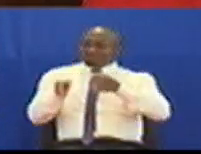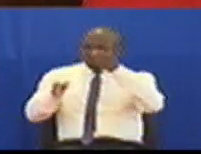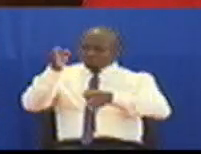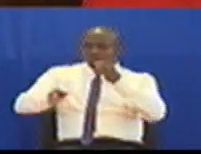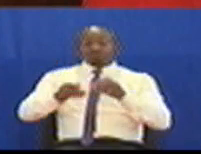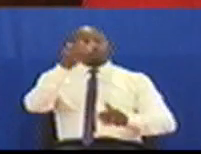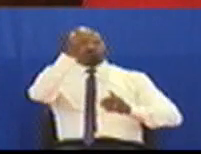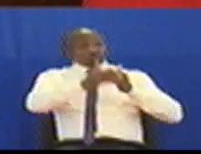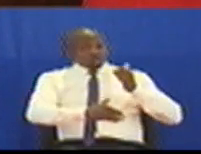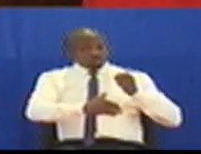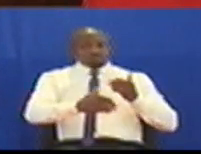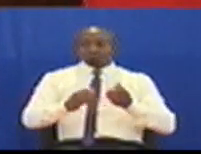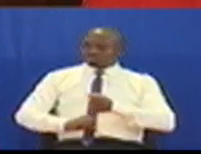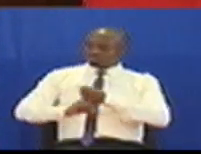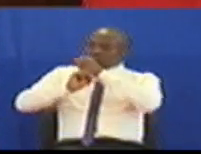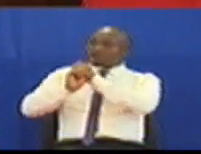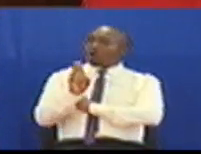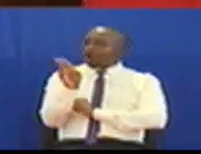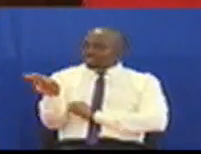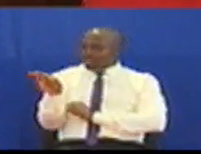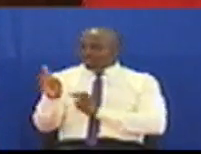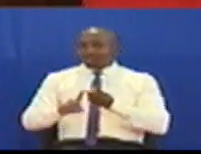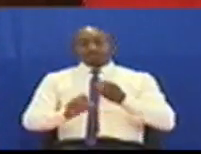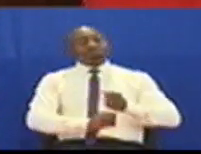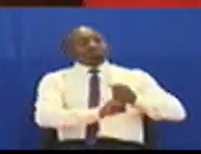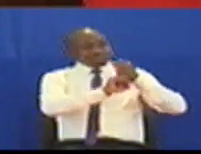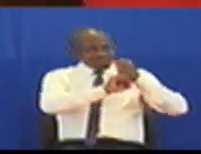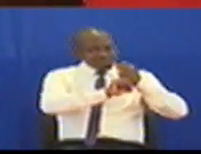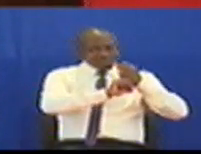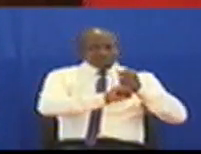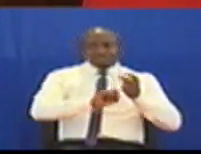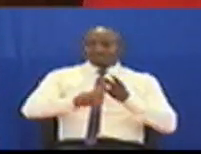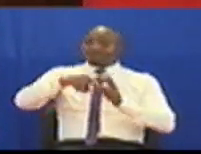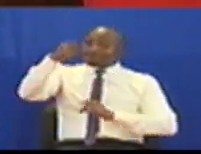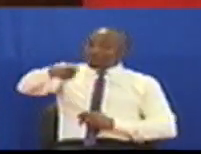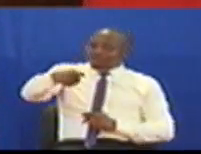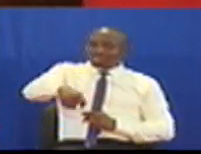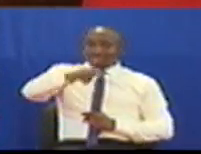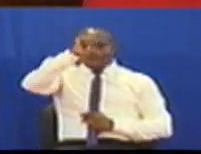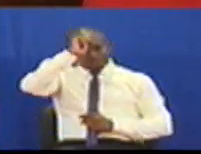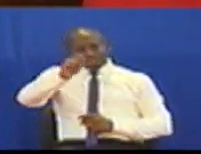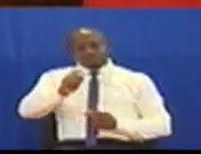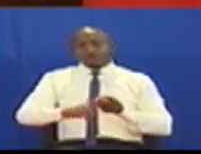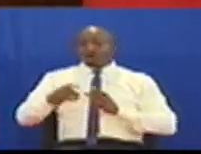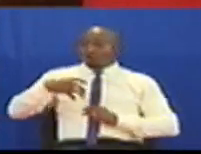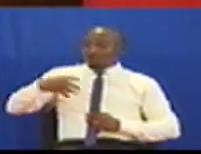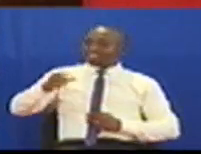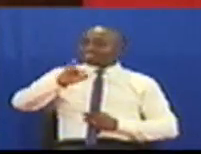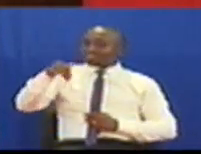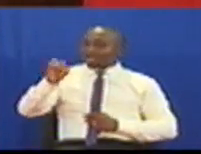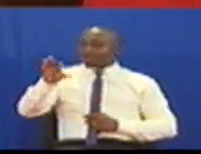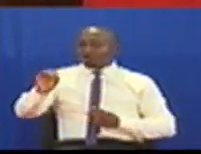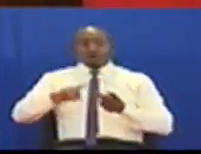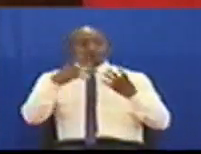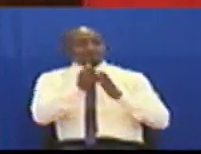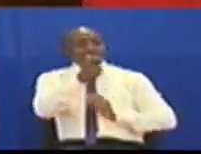naibu spika, naunga mkono hoja na muunga mkono, nampongeza sana Mheshimiwa Rais Waziri Jafo pamoja na Mheshimiwa